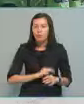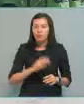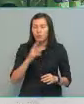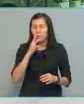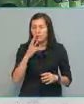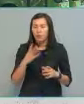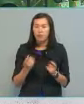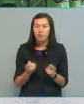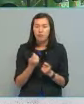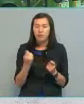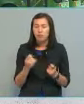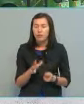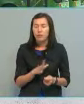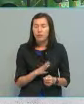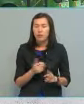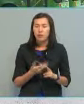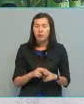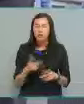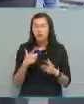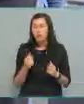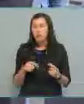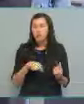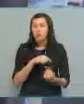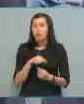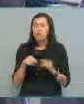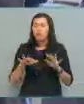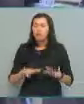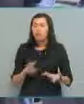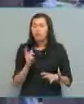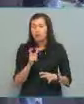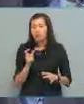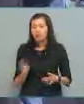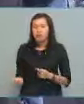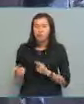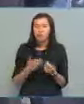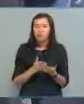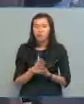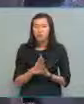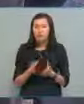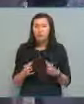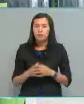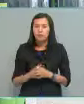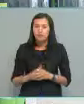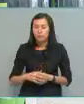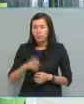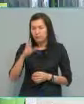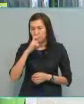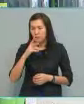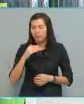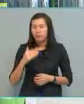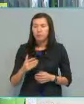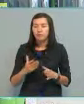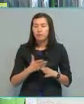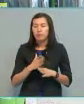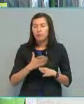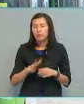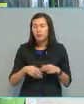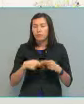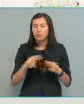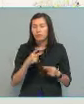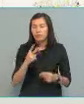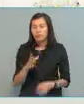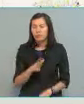айлығы шайлығына жетпейді. Осыны ескерген кәсіподақ ұйымы жолаушы тасымалы қызметінің ұжымына мемлекеттен субсидия беру